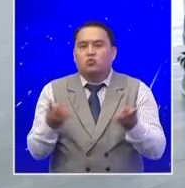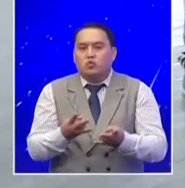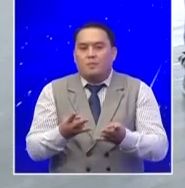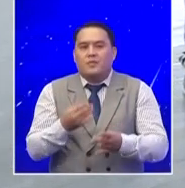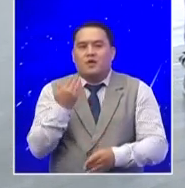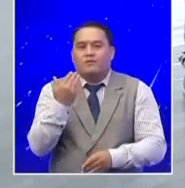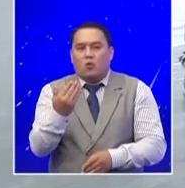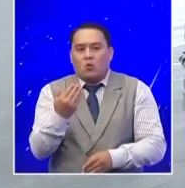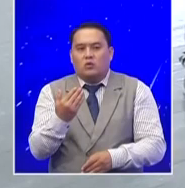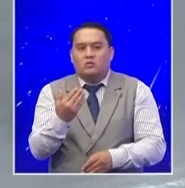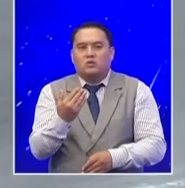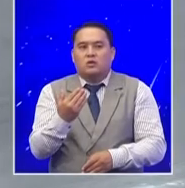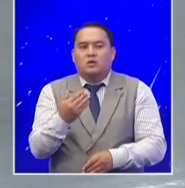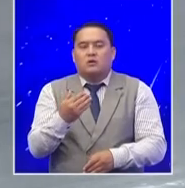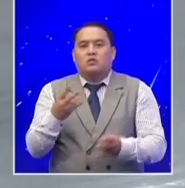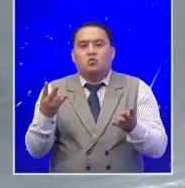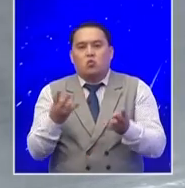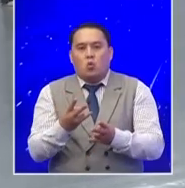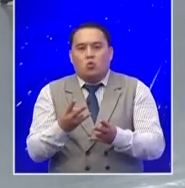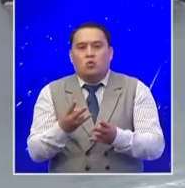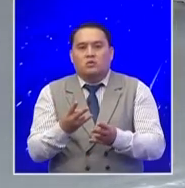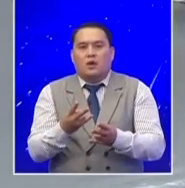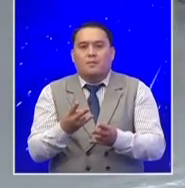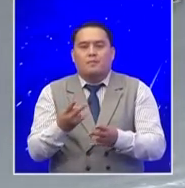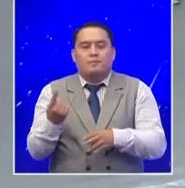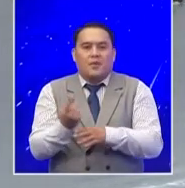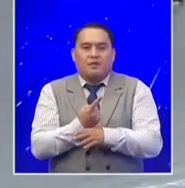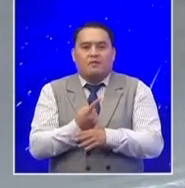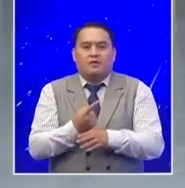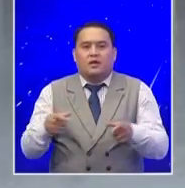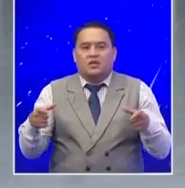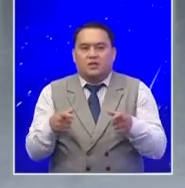Серикбая Турлубекова, зал был крайне необходим, тем более не за горами первые старты после карантина.